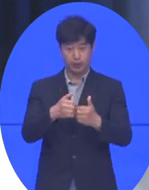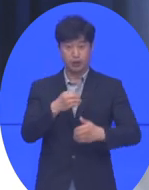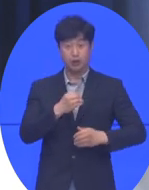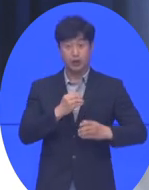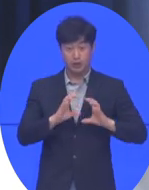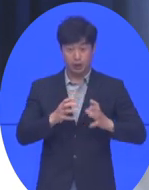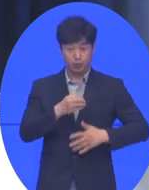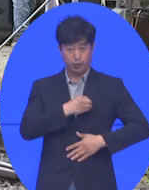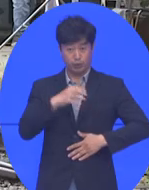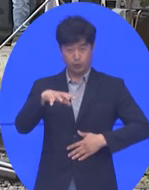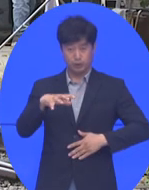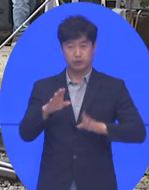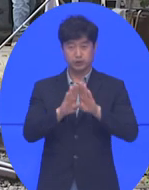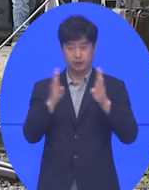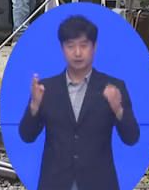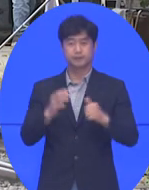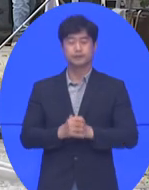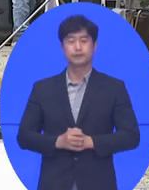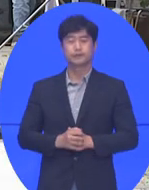열렸습니다.